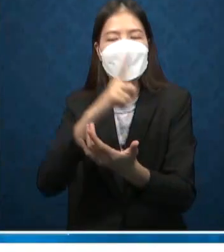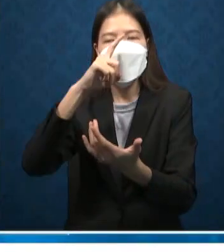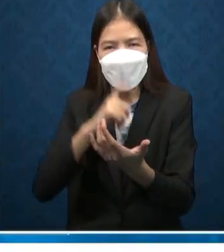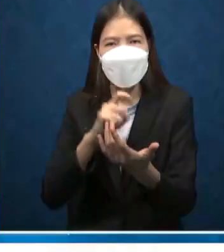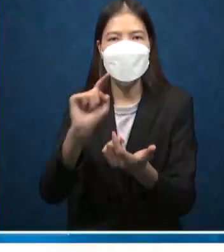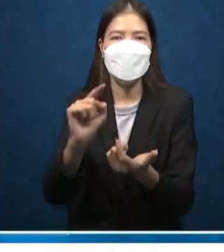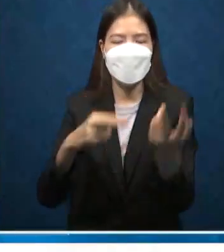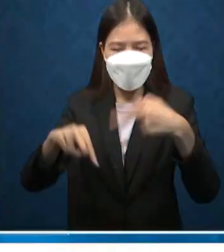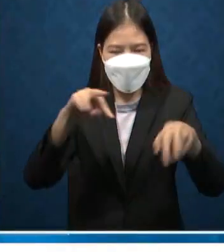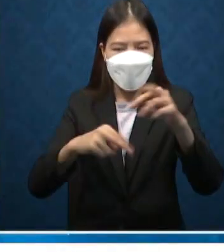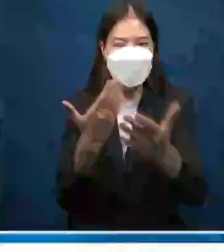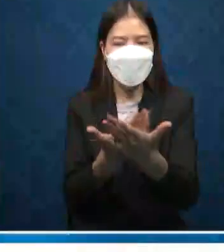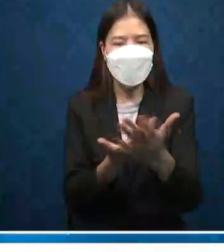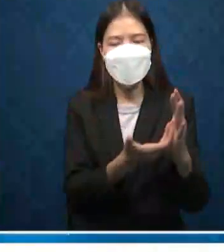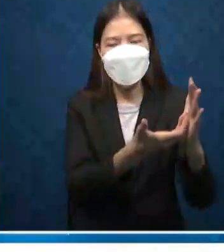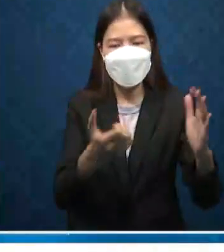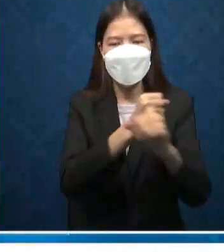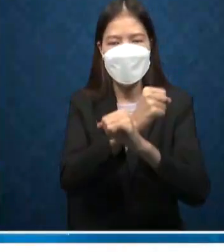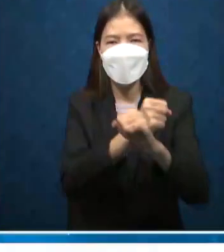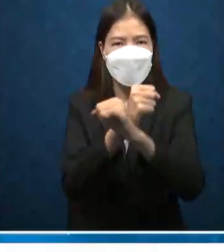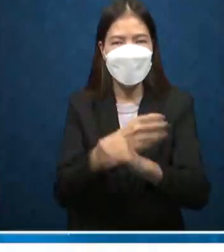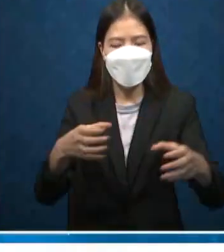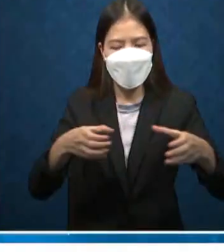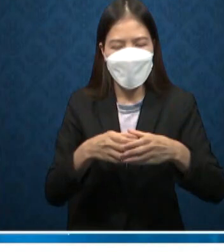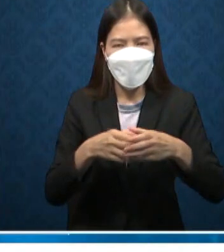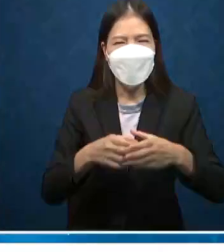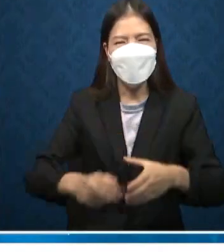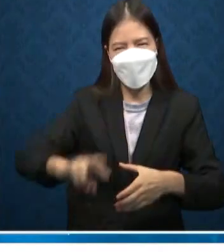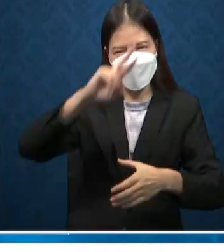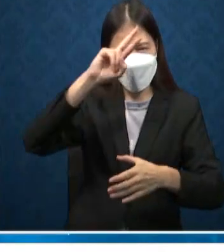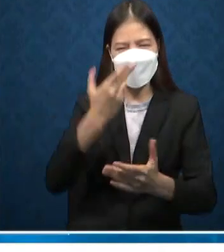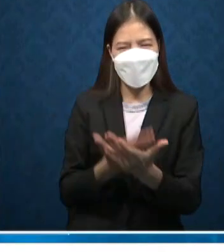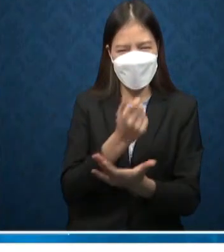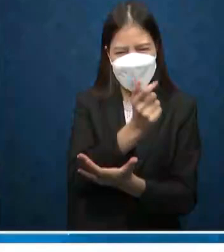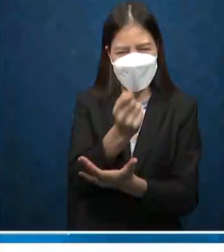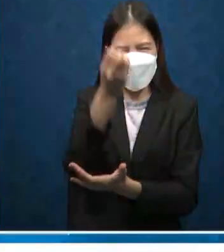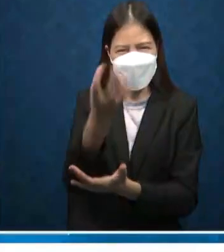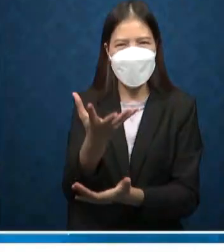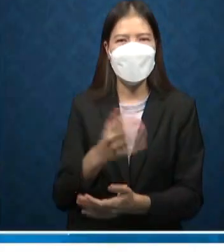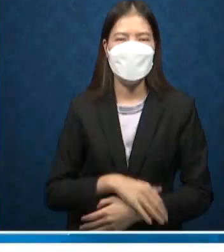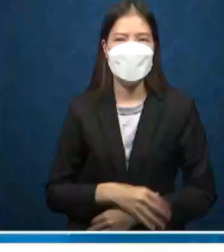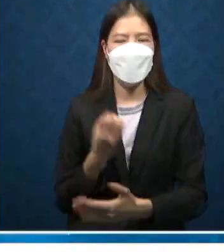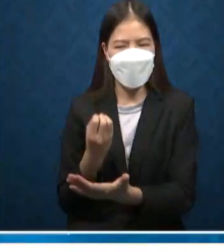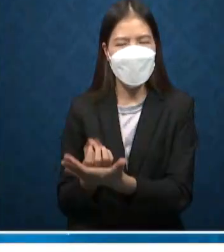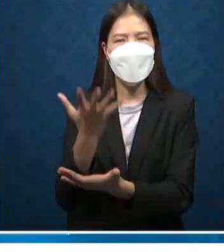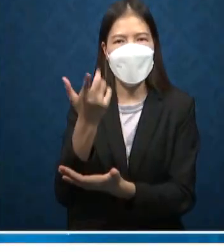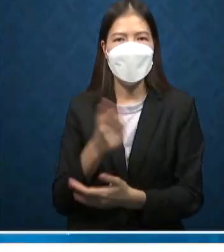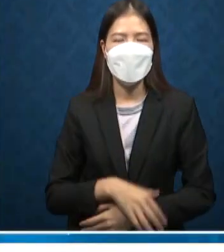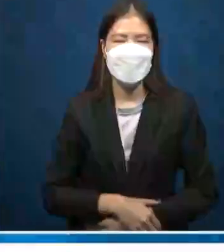ในการควบคุมการเบิกจ่ายกลุ่มโรคที่มีค่าใช้จ่ายสูงนะครับ